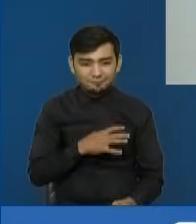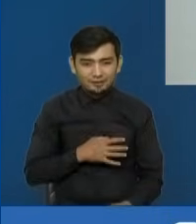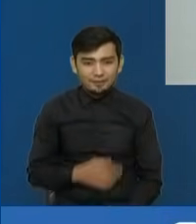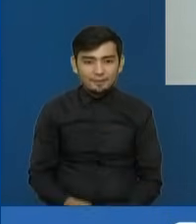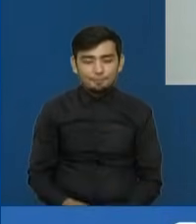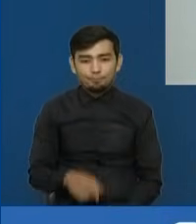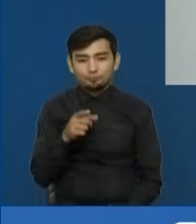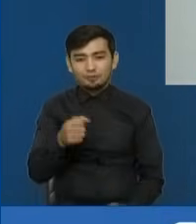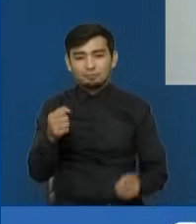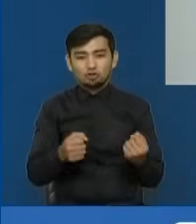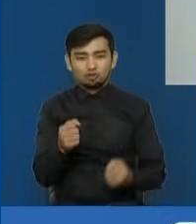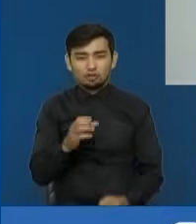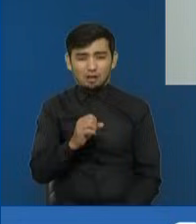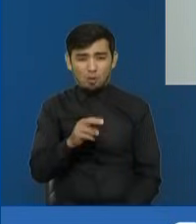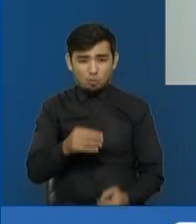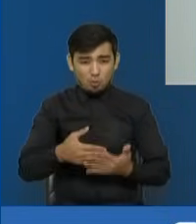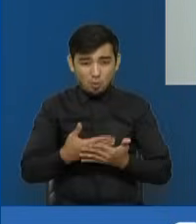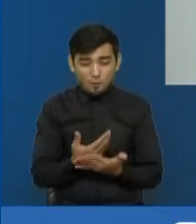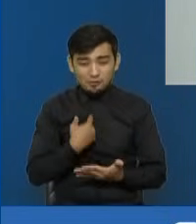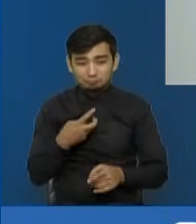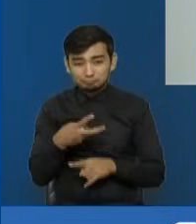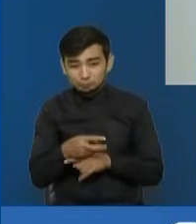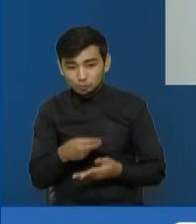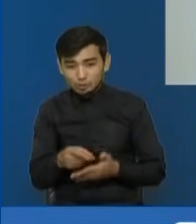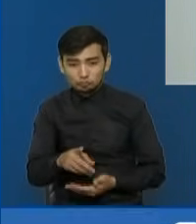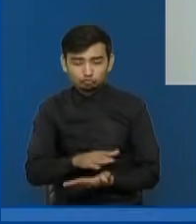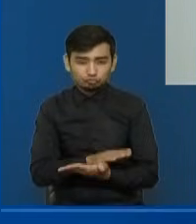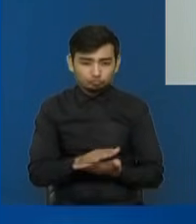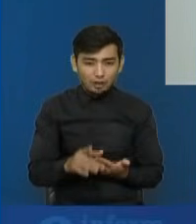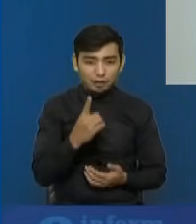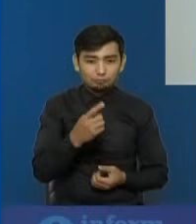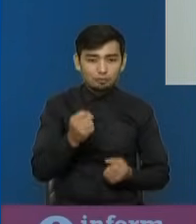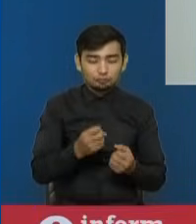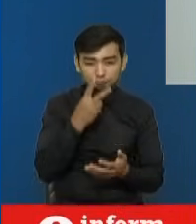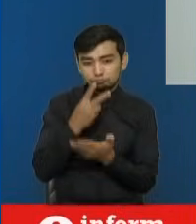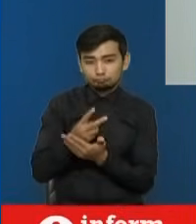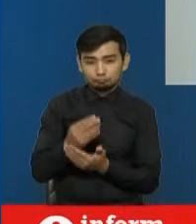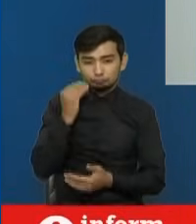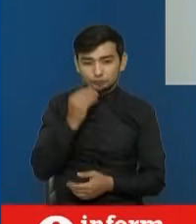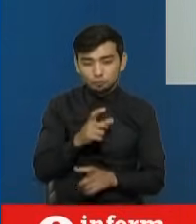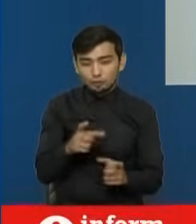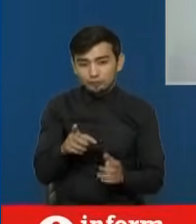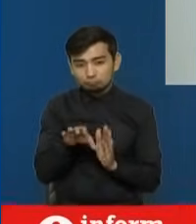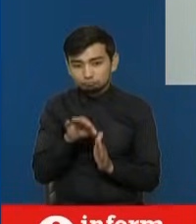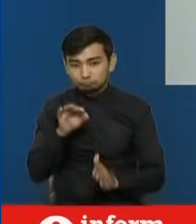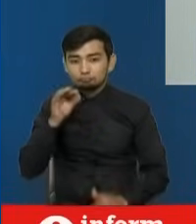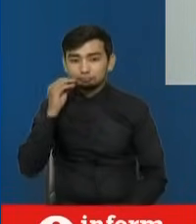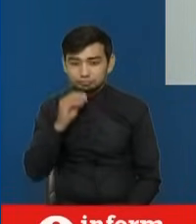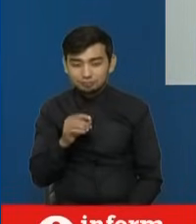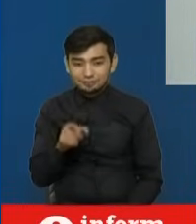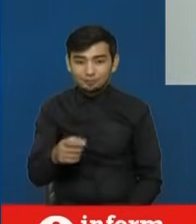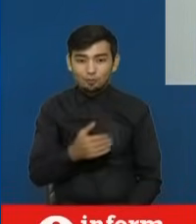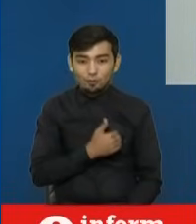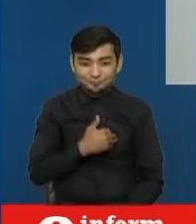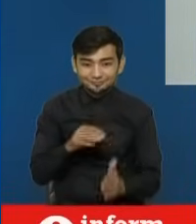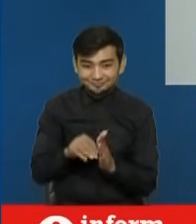умудряются предоставлять и показывать в продаже один автомобиль а люди его выбирают Конкретно этот автомобиль